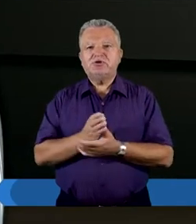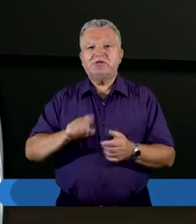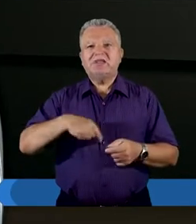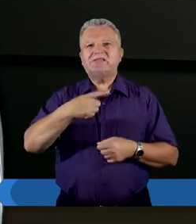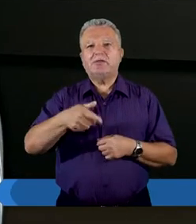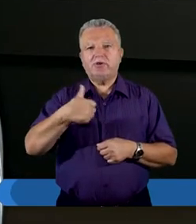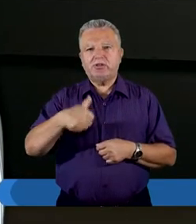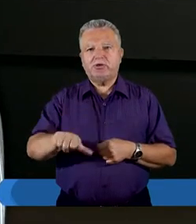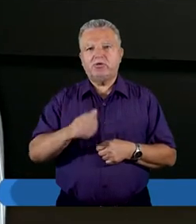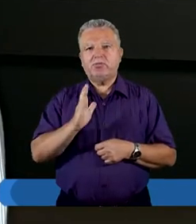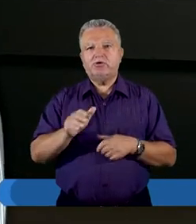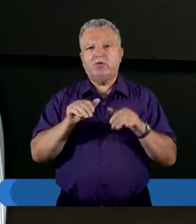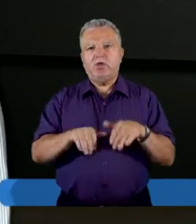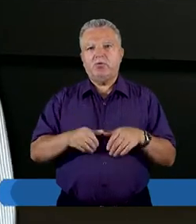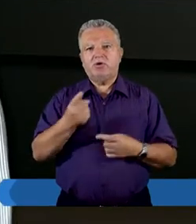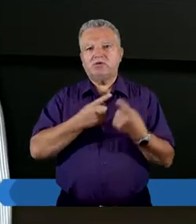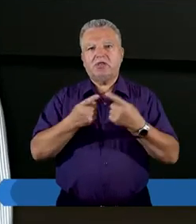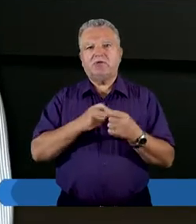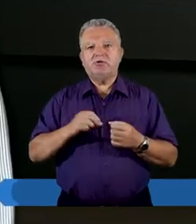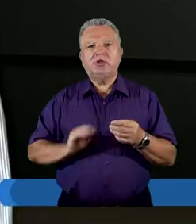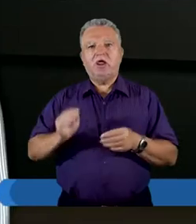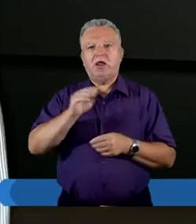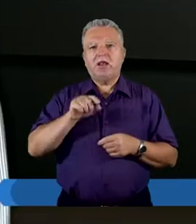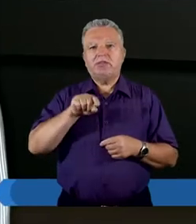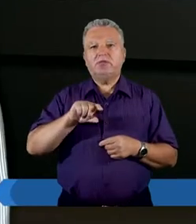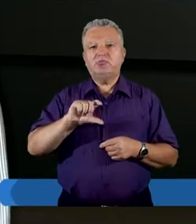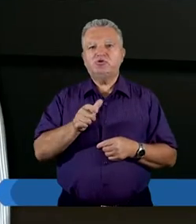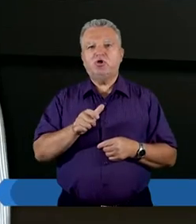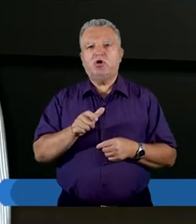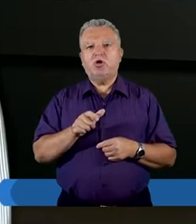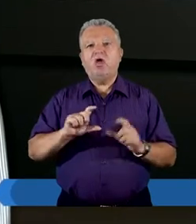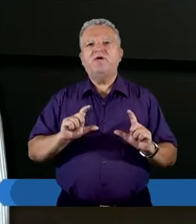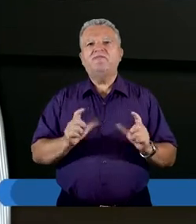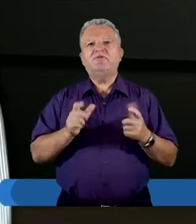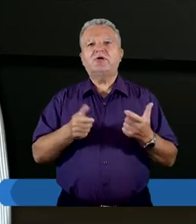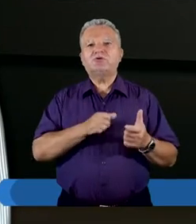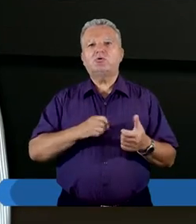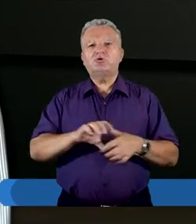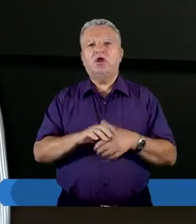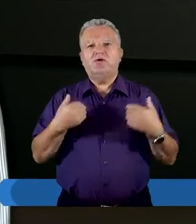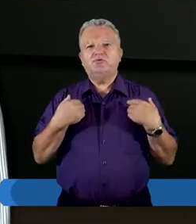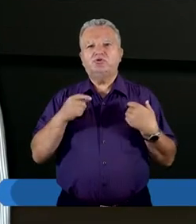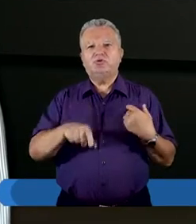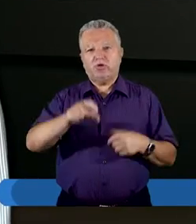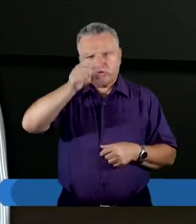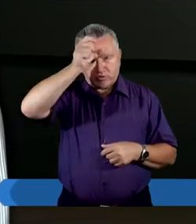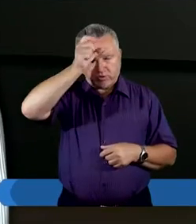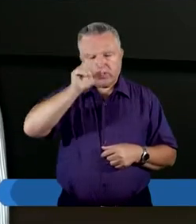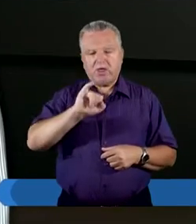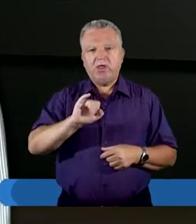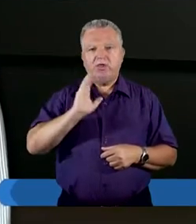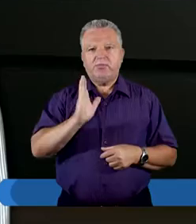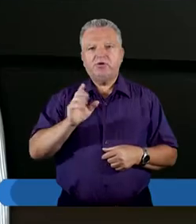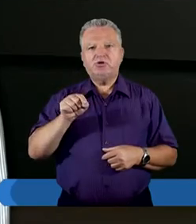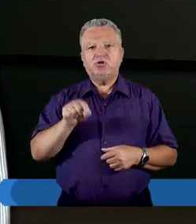tygodnie będziemy mogli zastanawiać się nad tym, co rzeczywiście wydarzyło się w życiu tego człowieka i chyba będzie